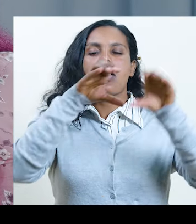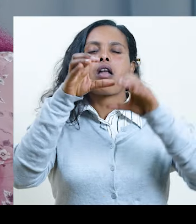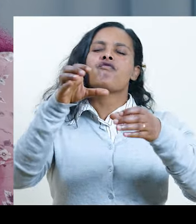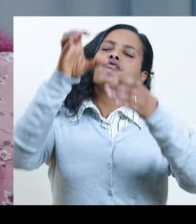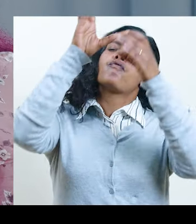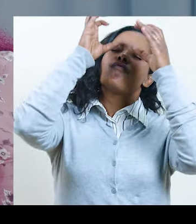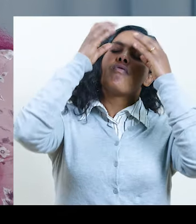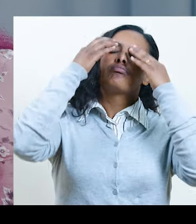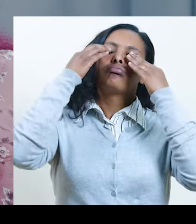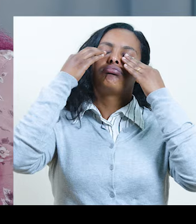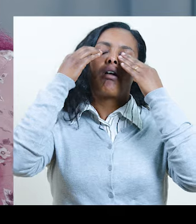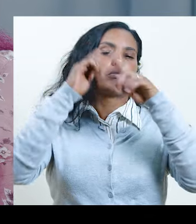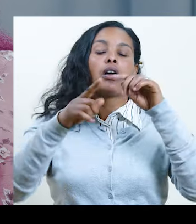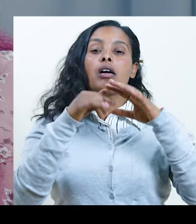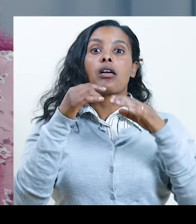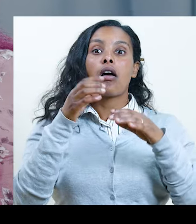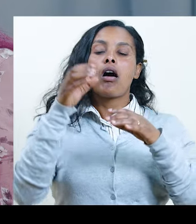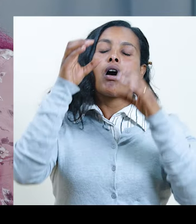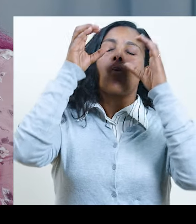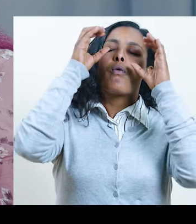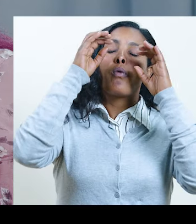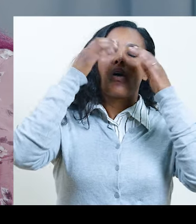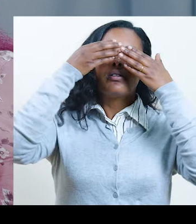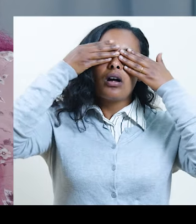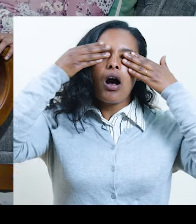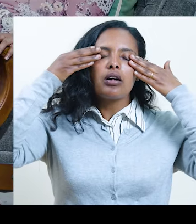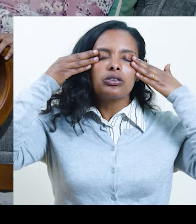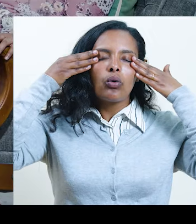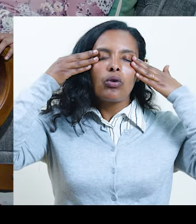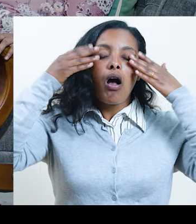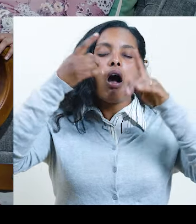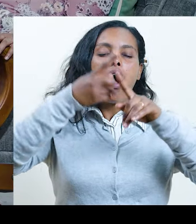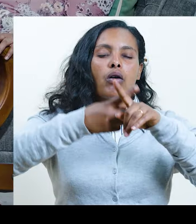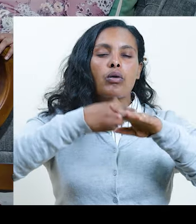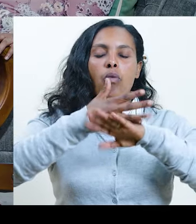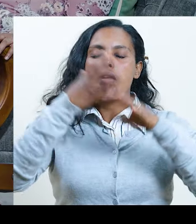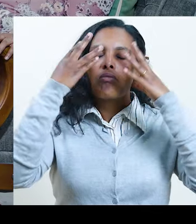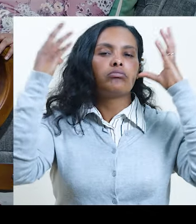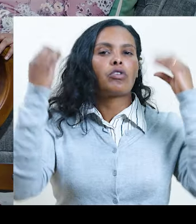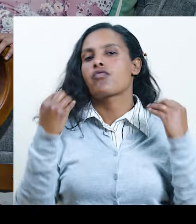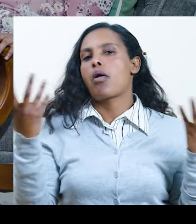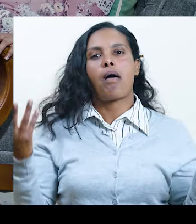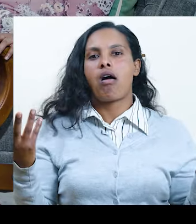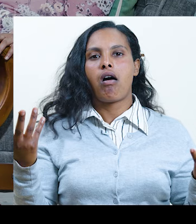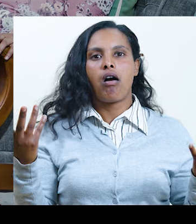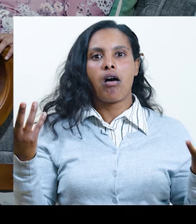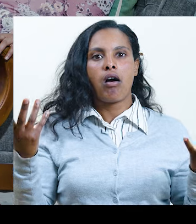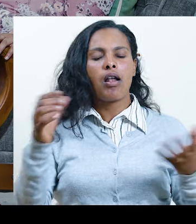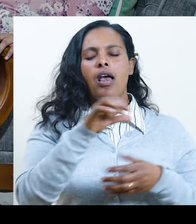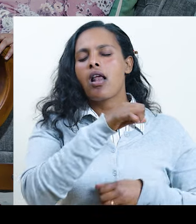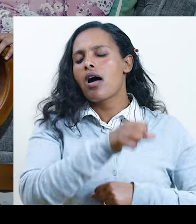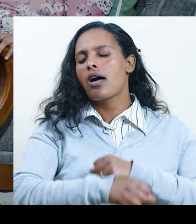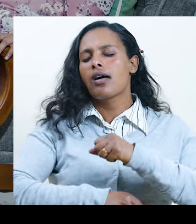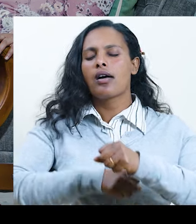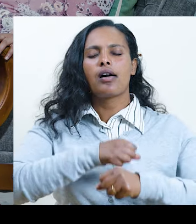ነው የፈሰሰብኝ። ኬሚካል የገባበትን አይን አሸጉት። ከአንድ ወር በኋላ ሲሄድ አይኔ ጠፍቷል። ሲከፈት